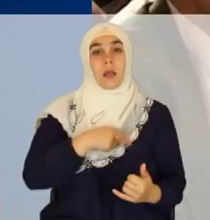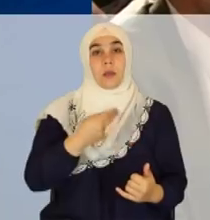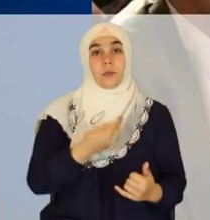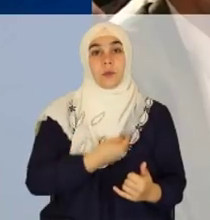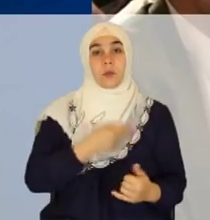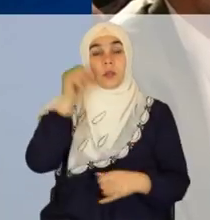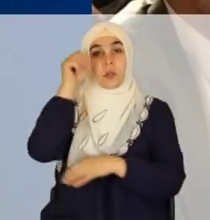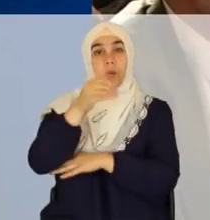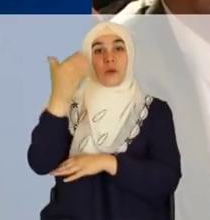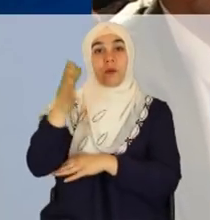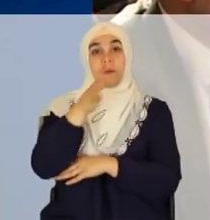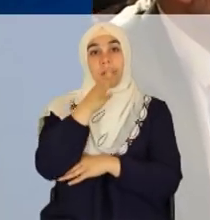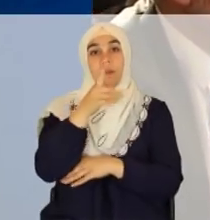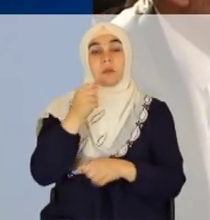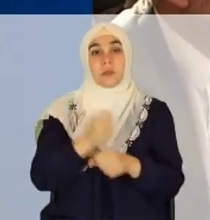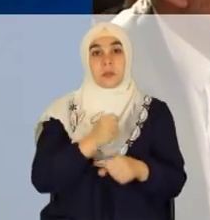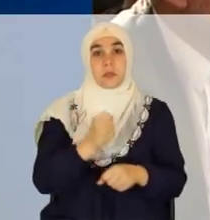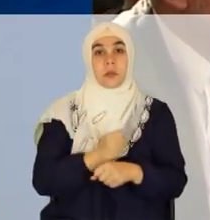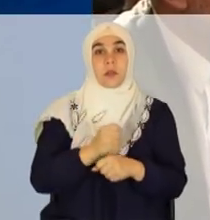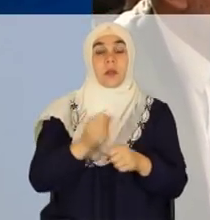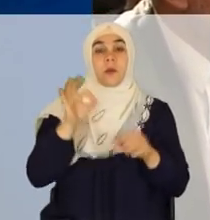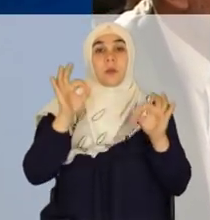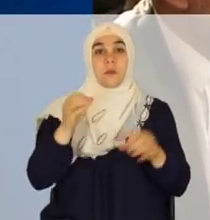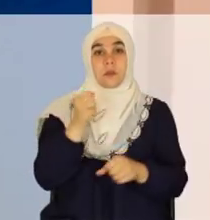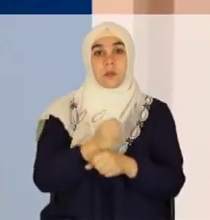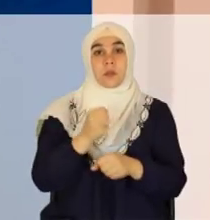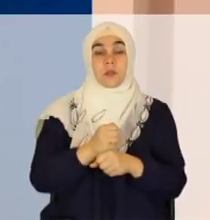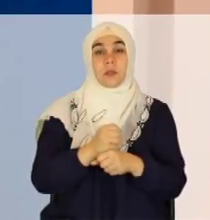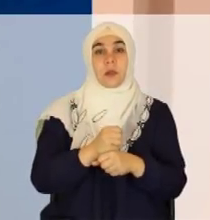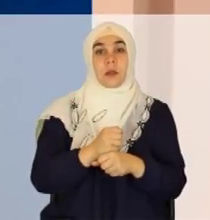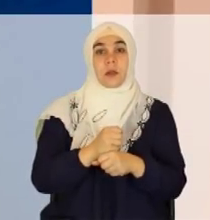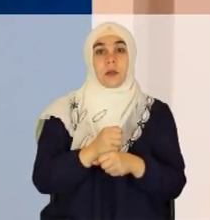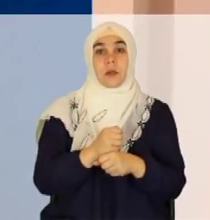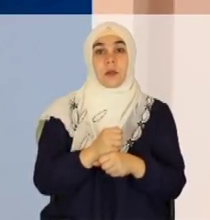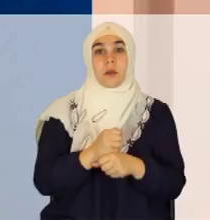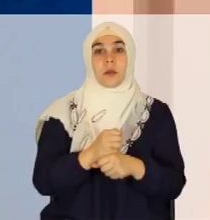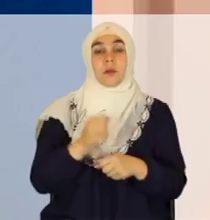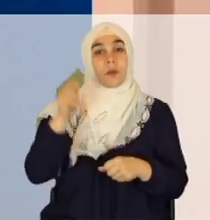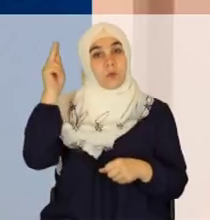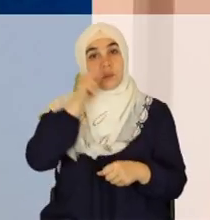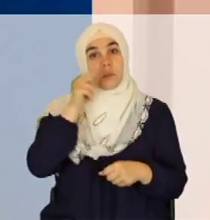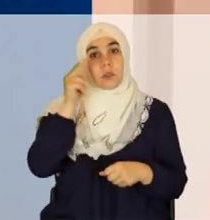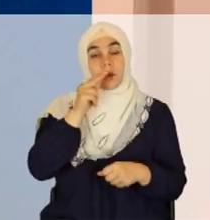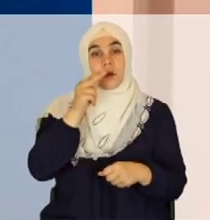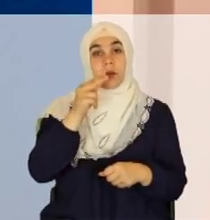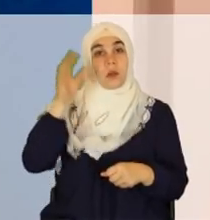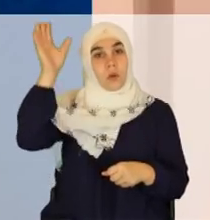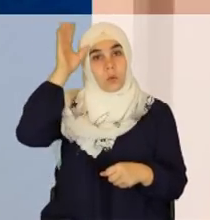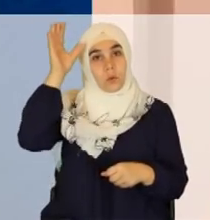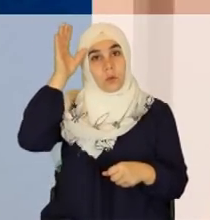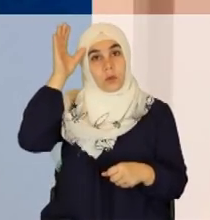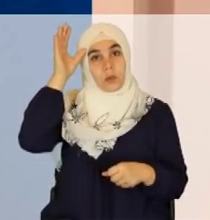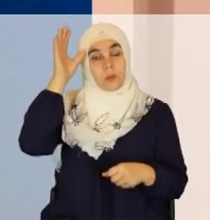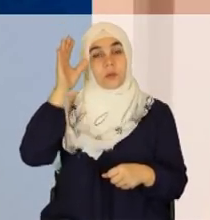kalbini ibadet vakfıda kandan tutuş gerekliydi, doğrusu dedi. Demek ilimini